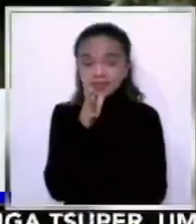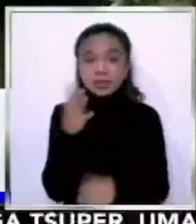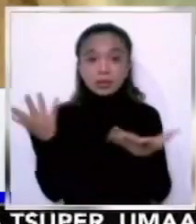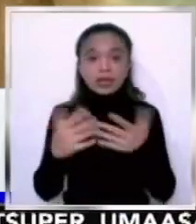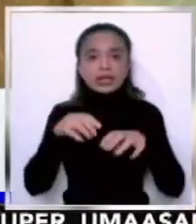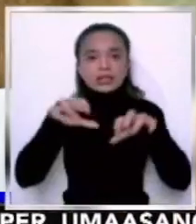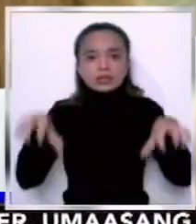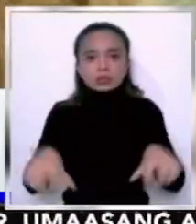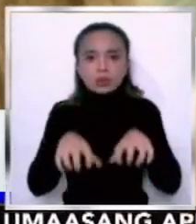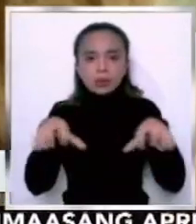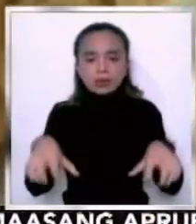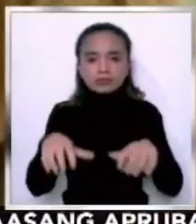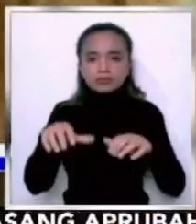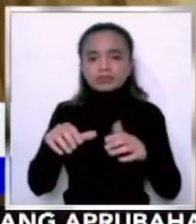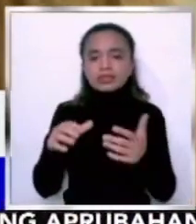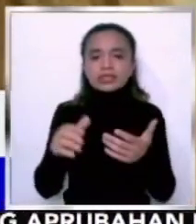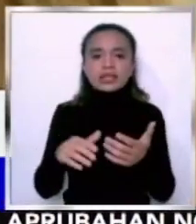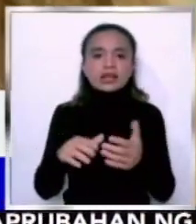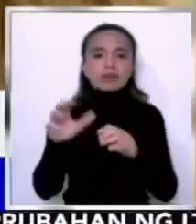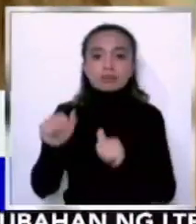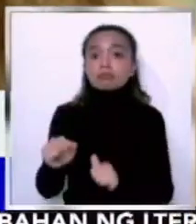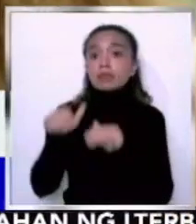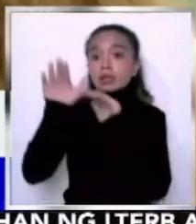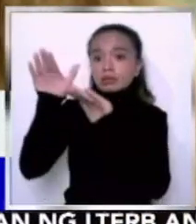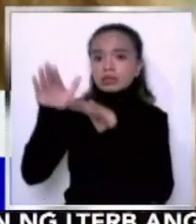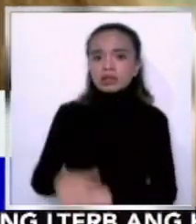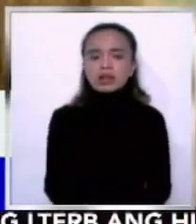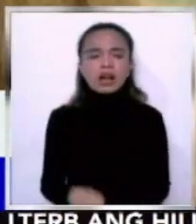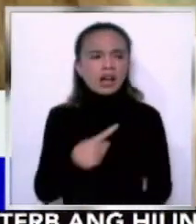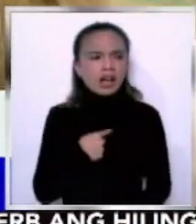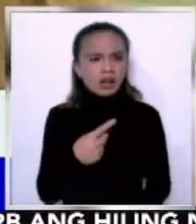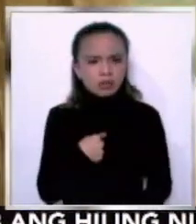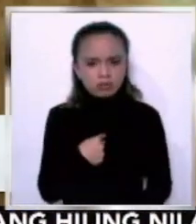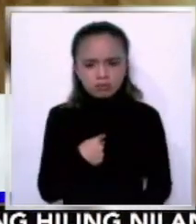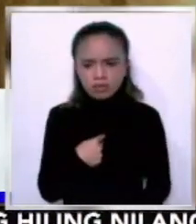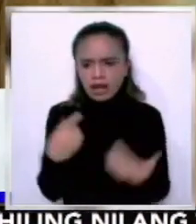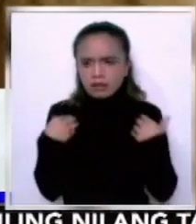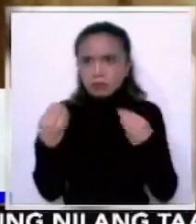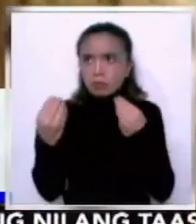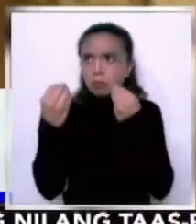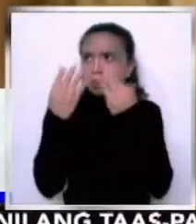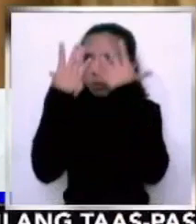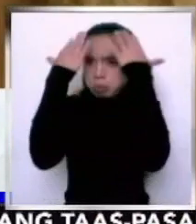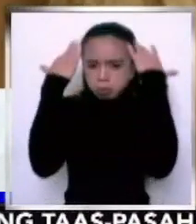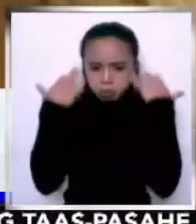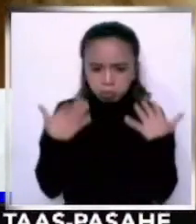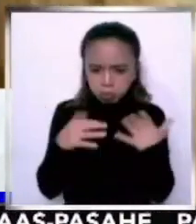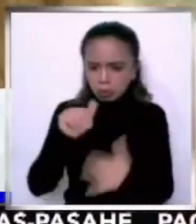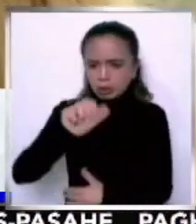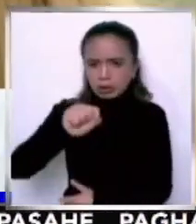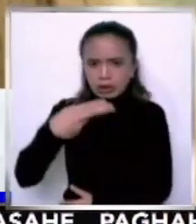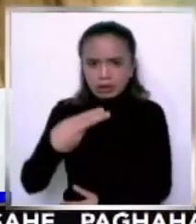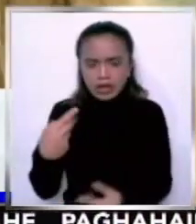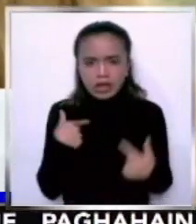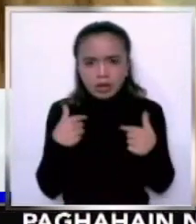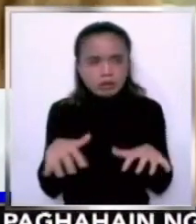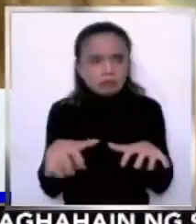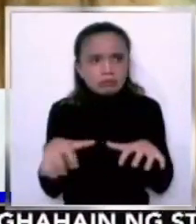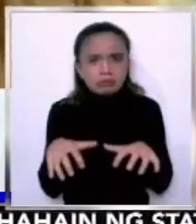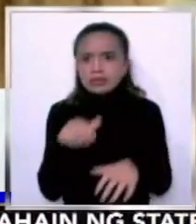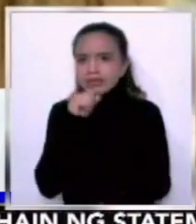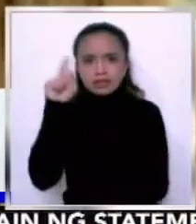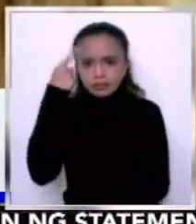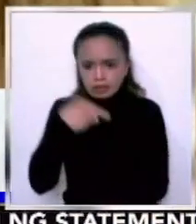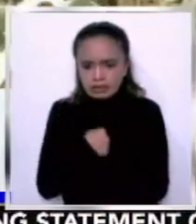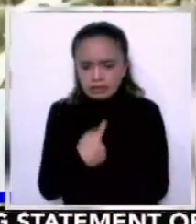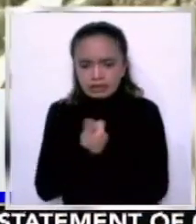kabundukan. Balot na balot po talaga ako nung abo. Tapos nanginginig po ako sa takot. Hindi po para sa sarili ko, para po